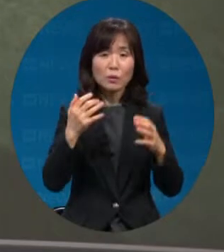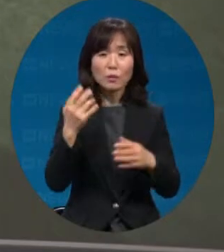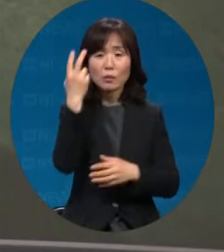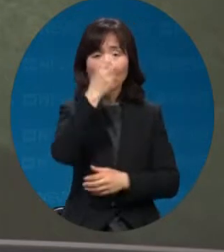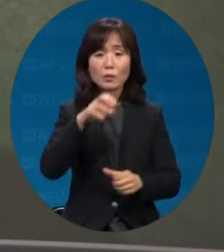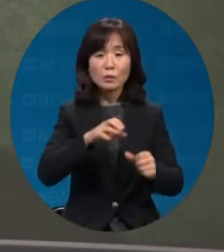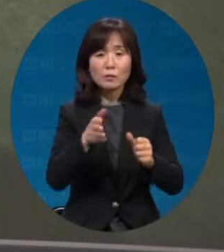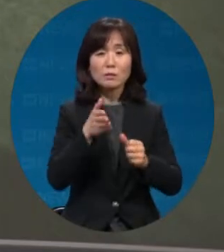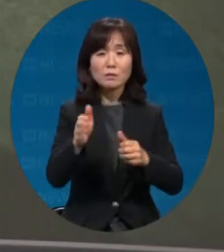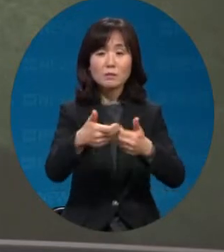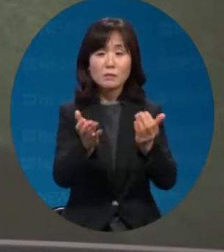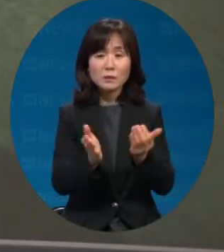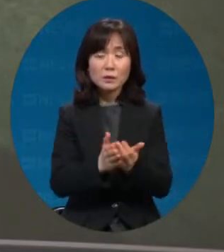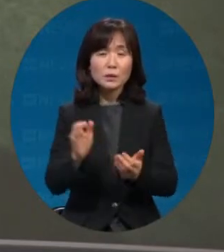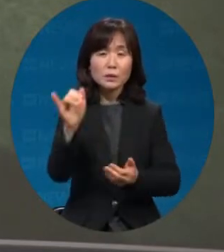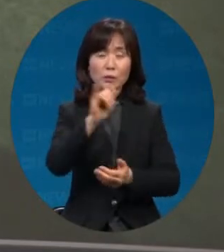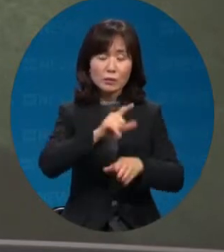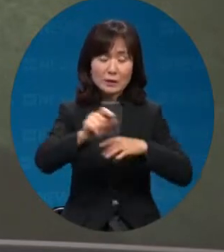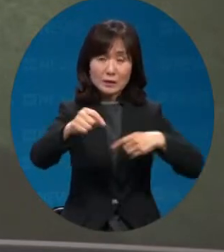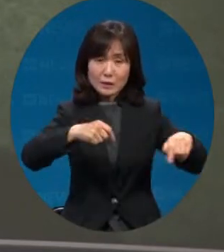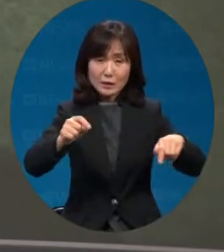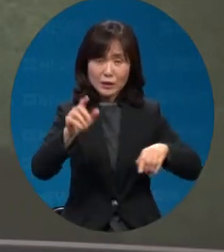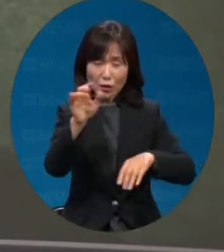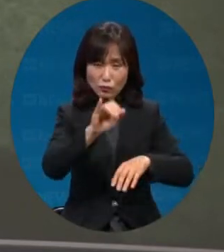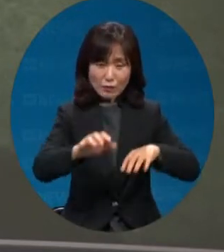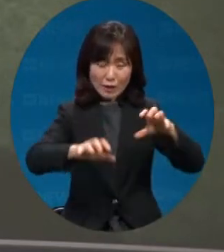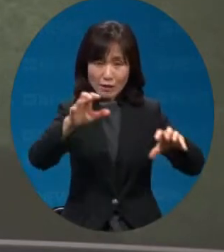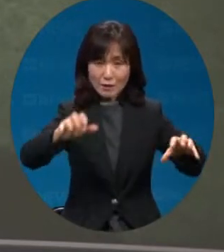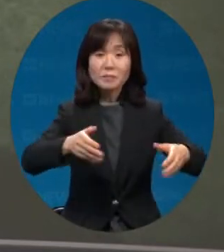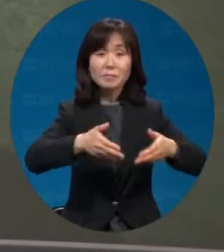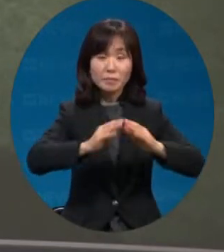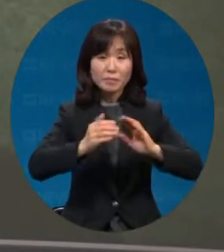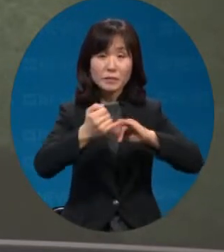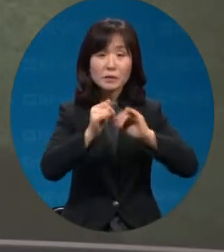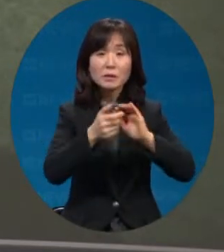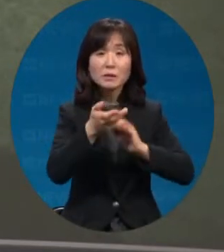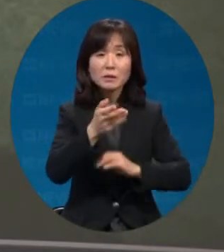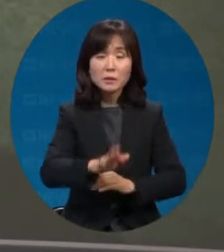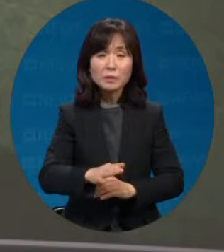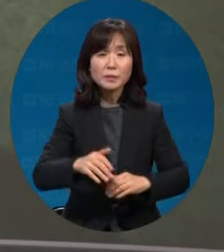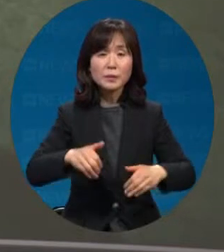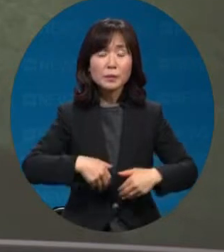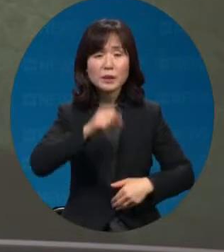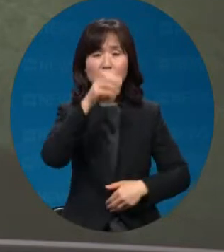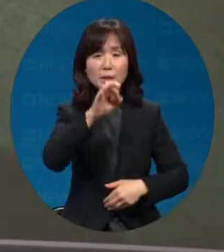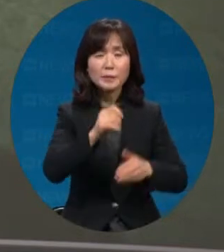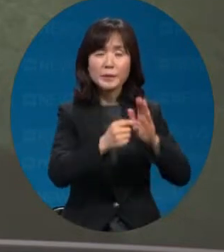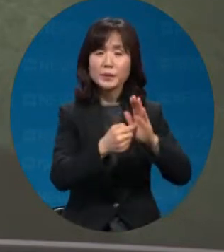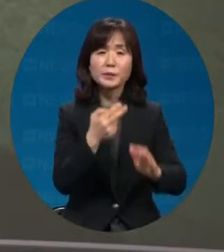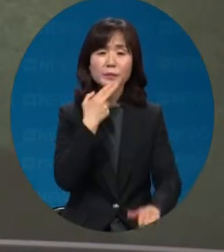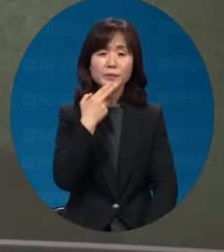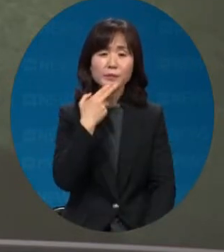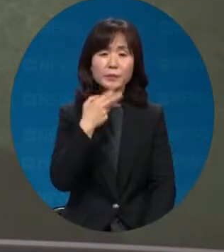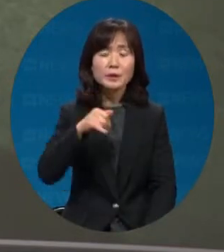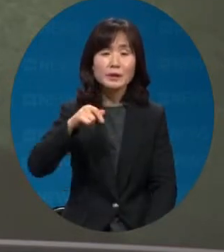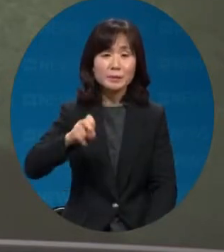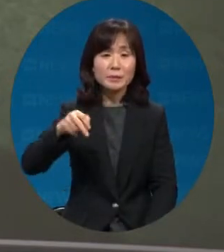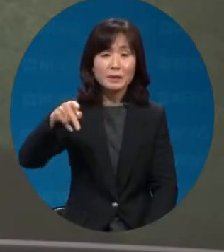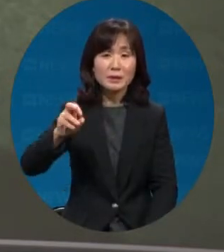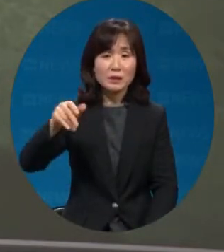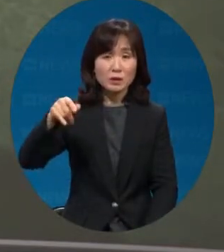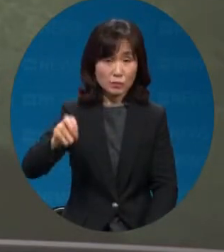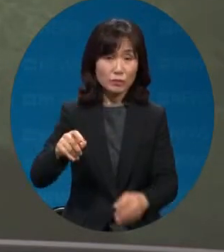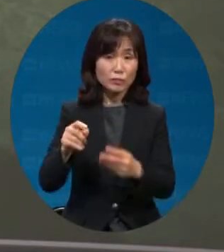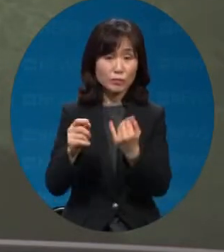전국 모든 지자체에 설치하겠다고 약속했지만 필요한 예산 규모를 밝히진 않았습니다. 정의당 심상정 후보는